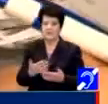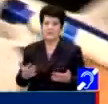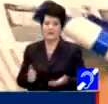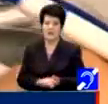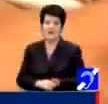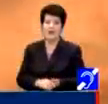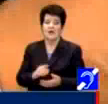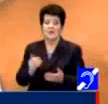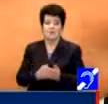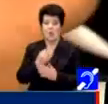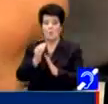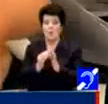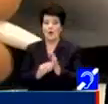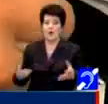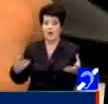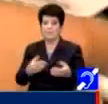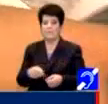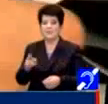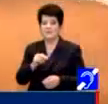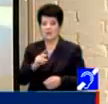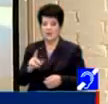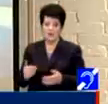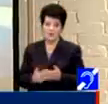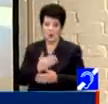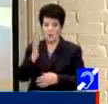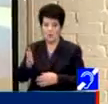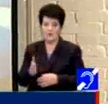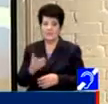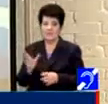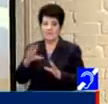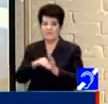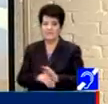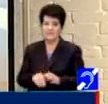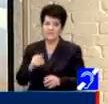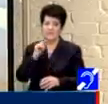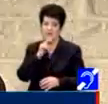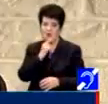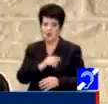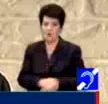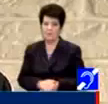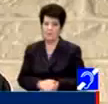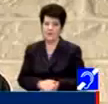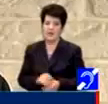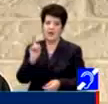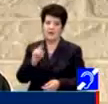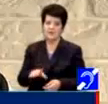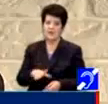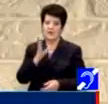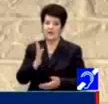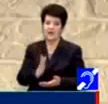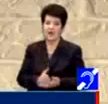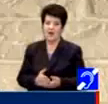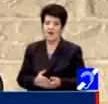you. Noul program de cooperare digitală va crea și noi oportunități de investiție în economie. Cei care au